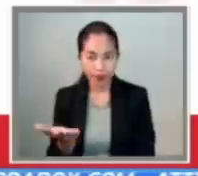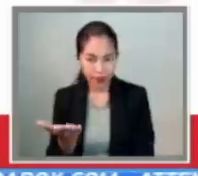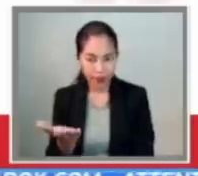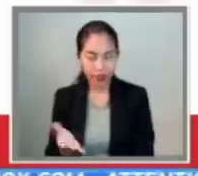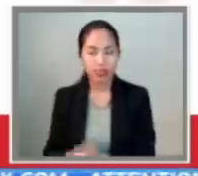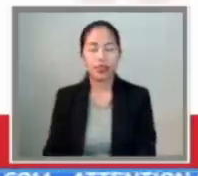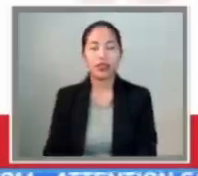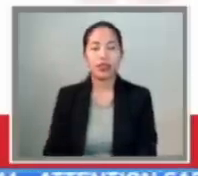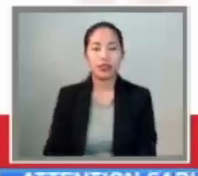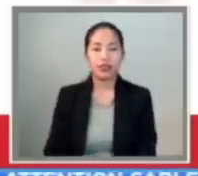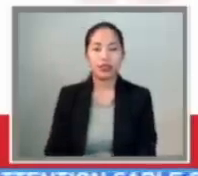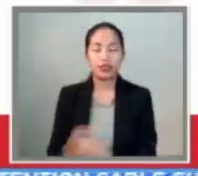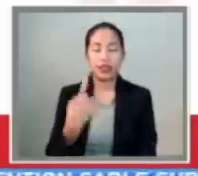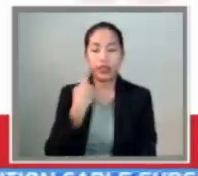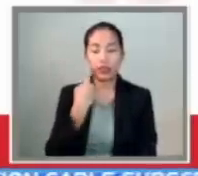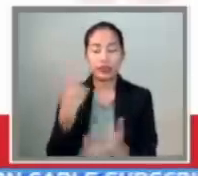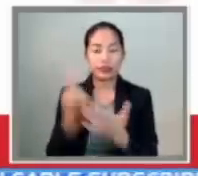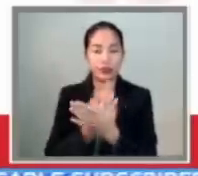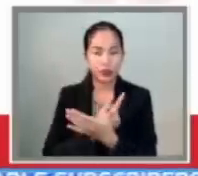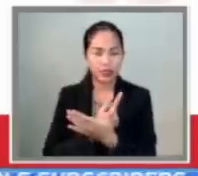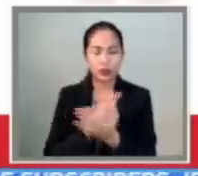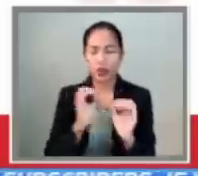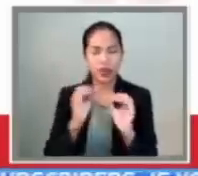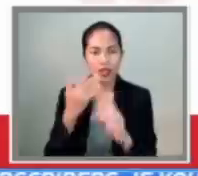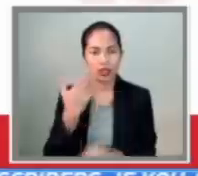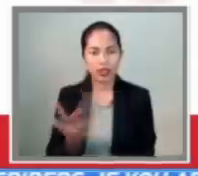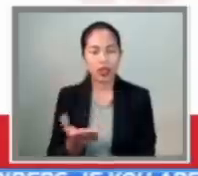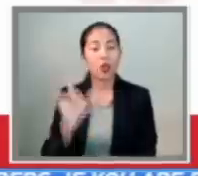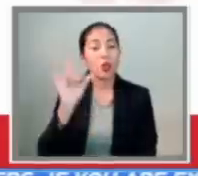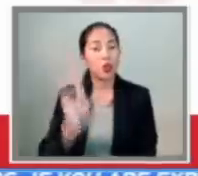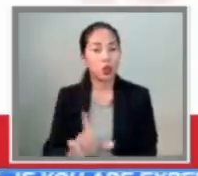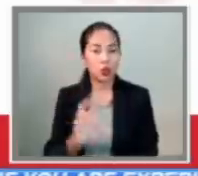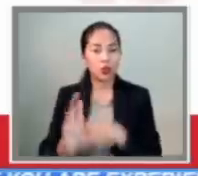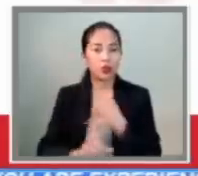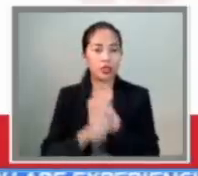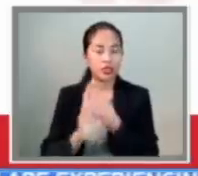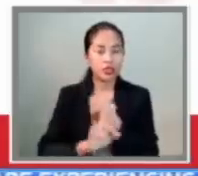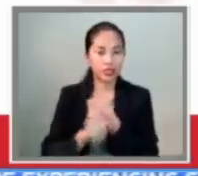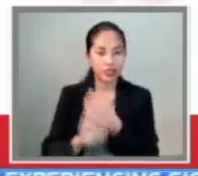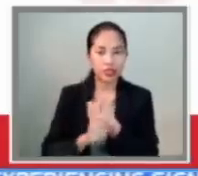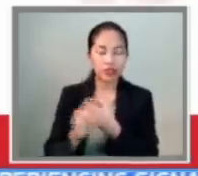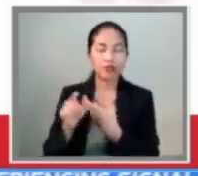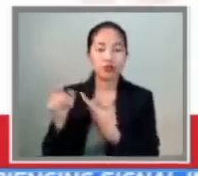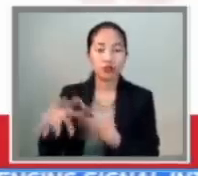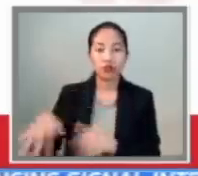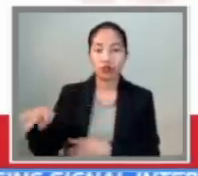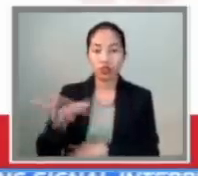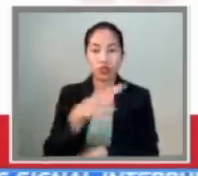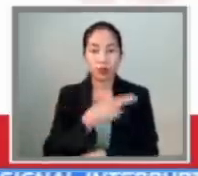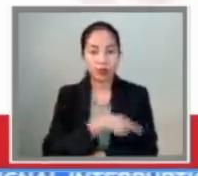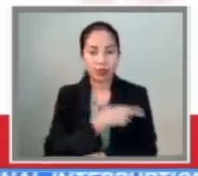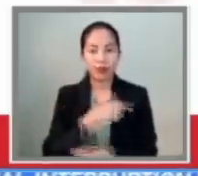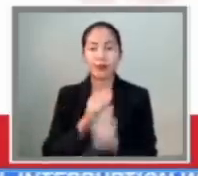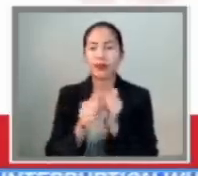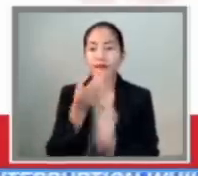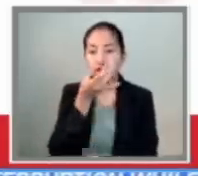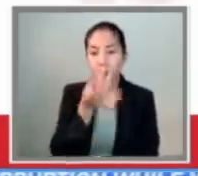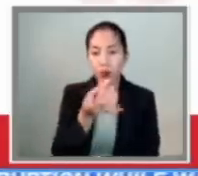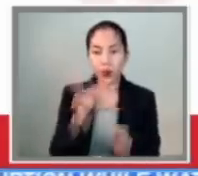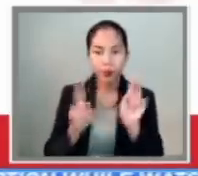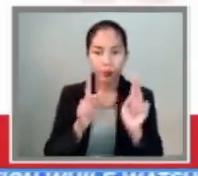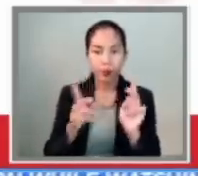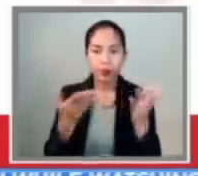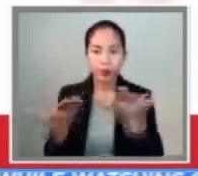linggo. Nananatili ring low risk ang healthcare utilization o kaunti lamang ang nauospital dahil sa